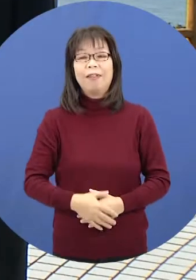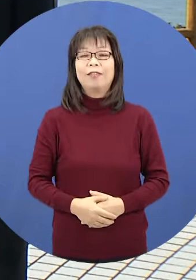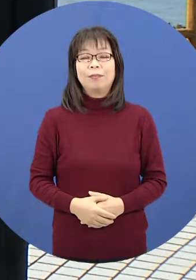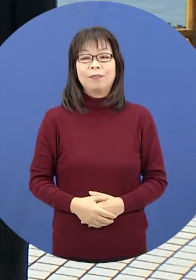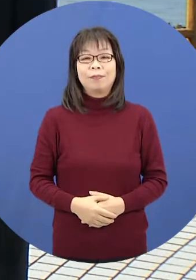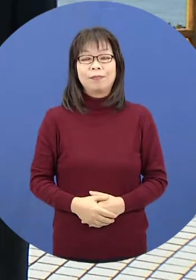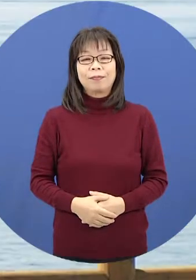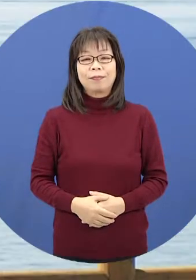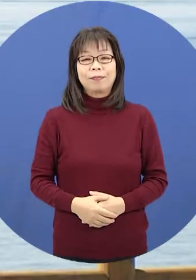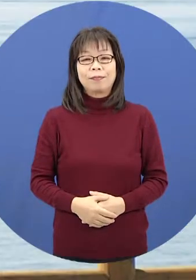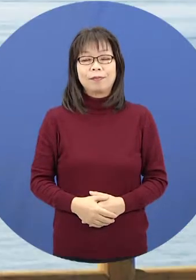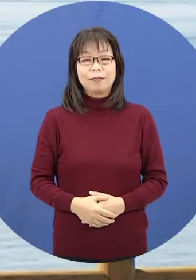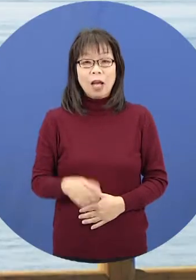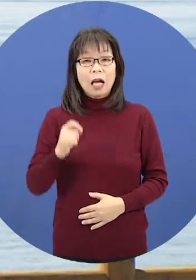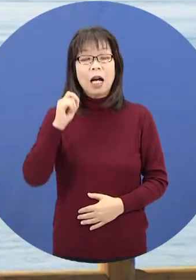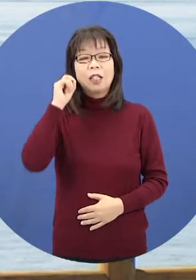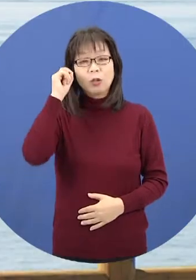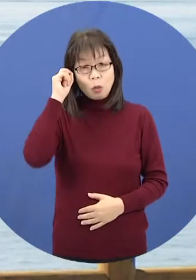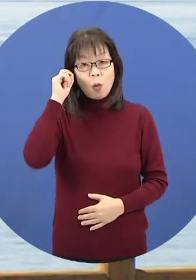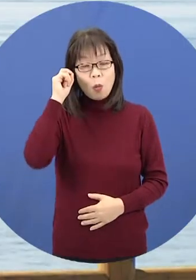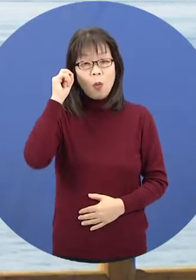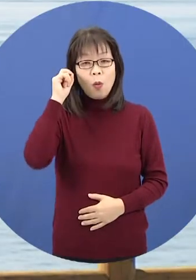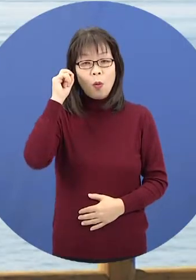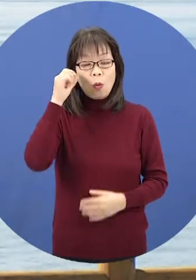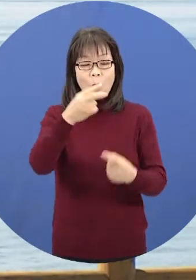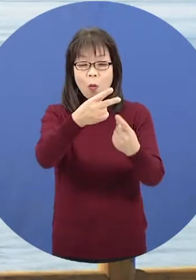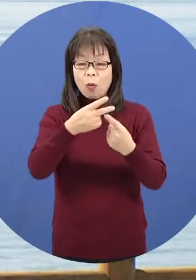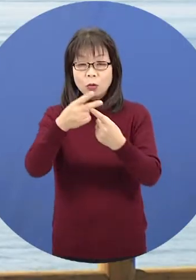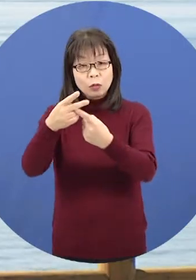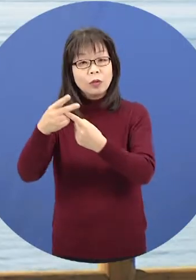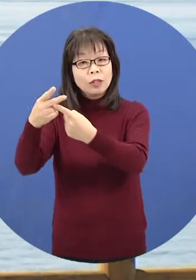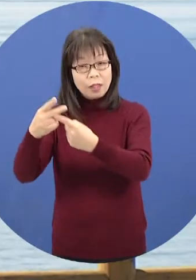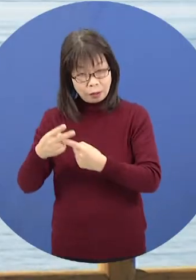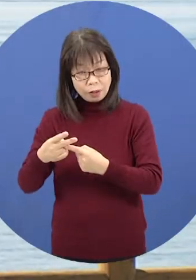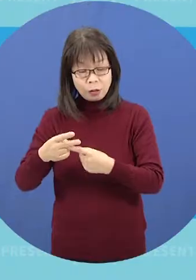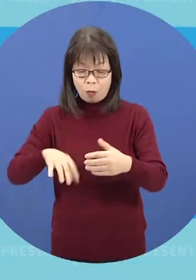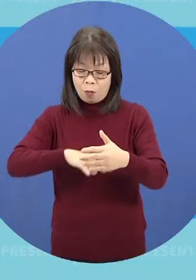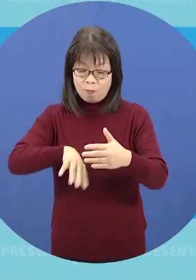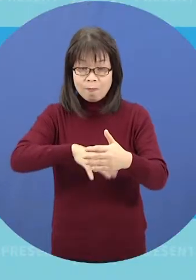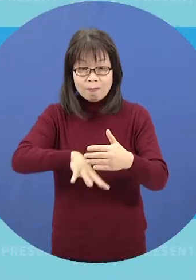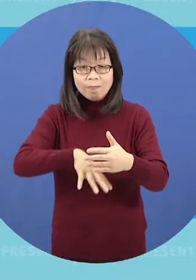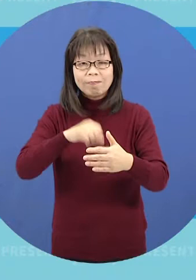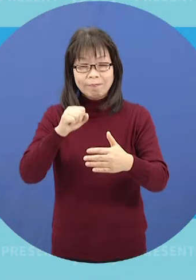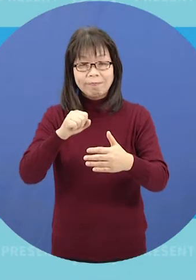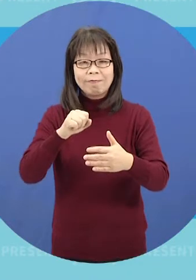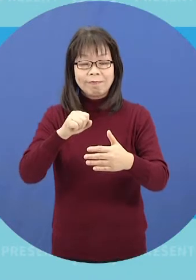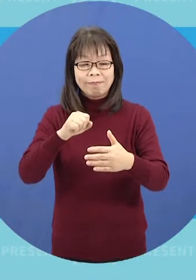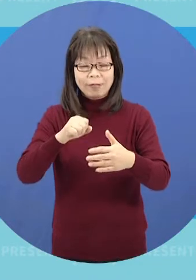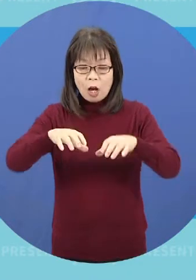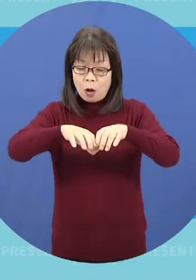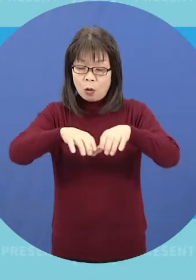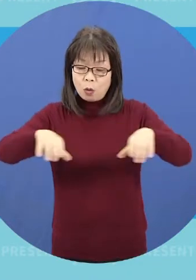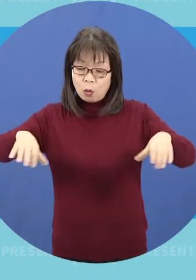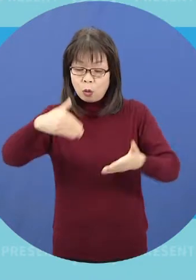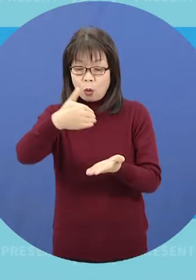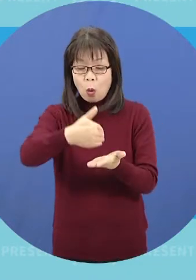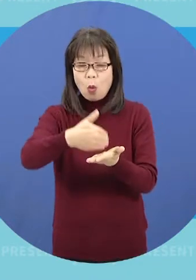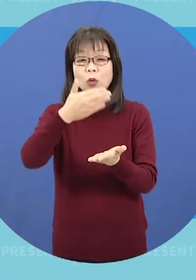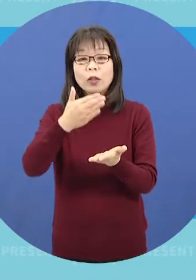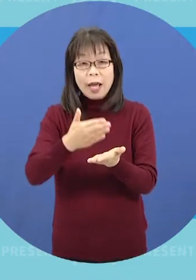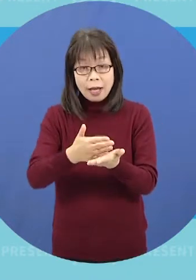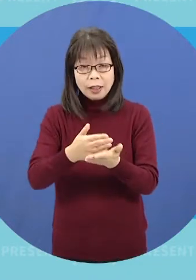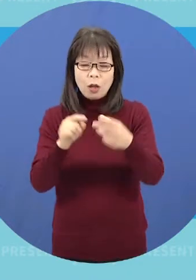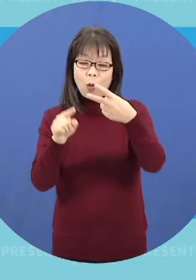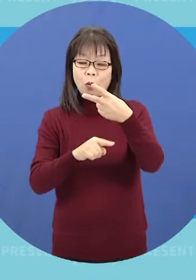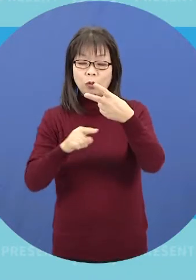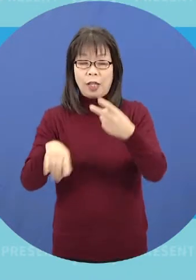たか？ 番組の感想を送っていただいた方の中から抽選でプレミアムロングロールケーキセットを